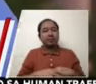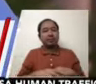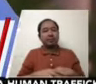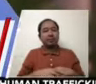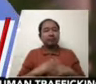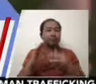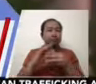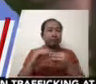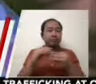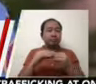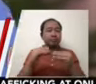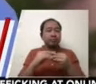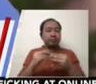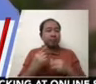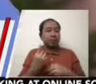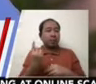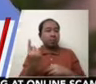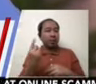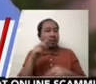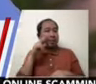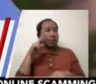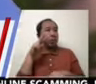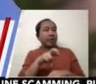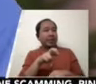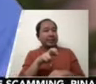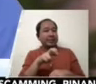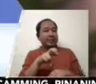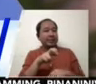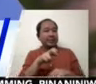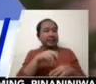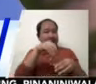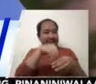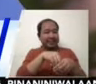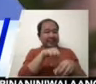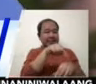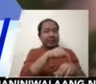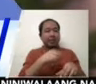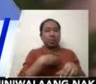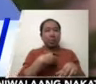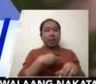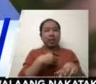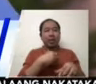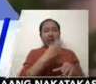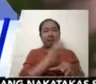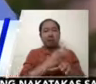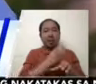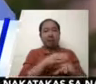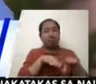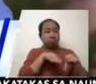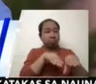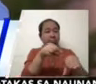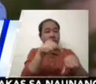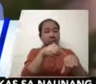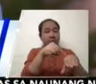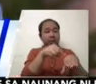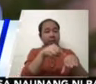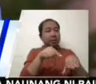the living witness, kasakay dun sa Innova mismo, she is telling